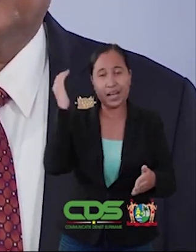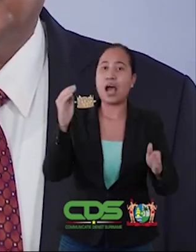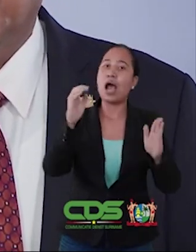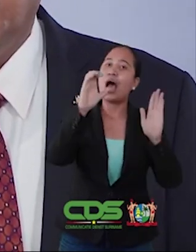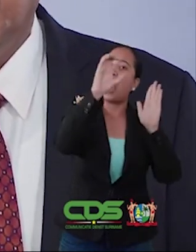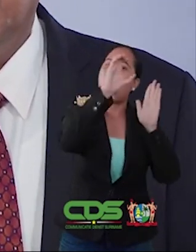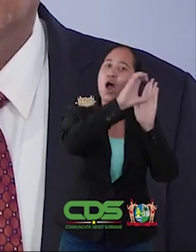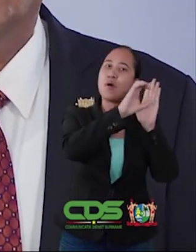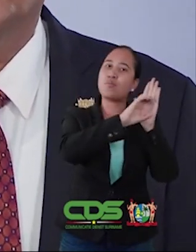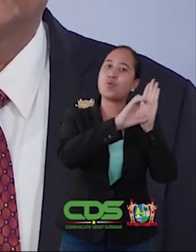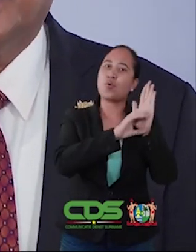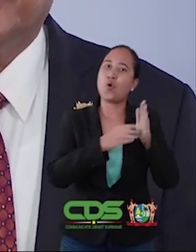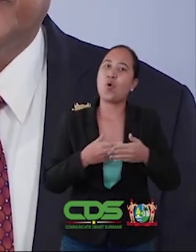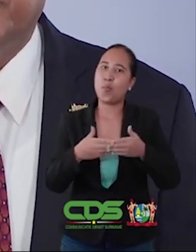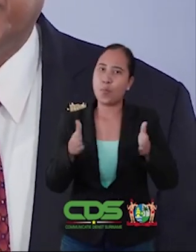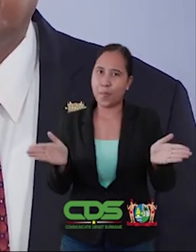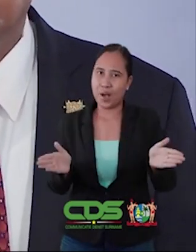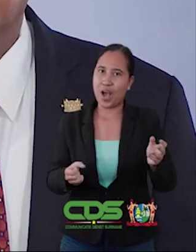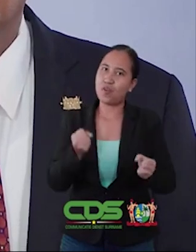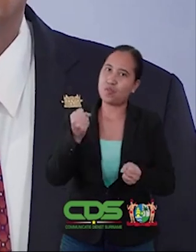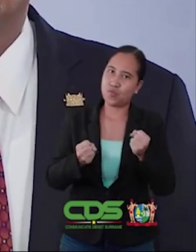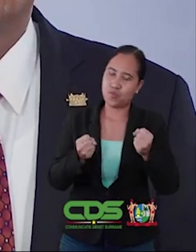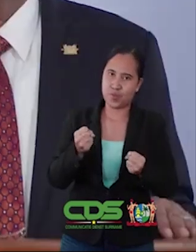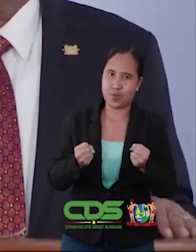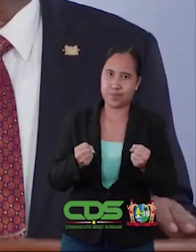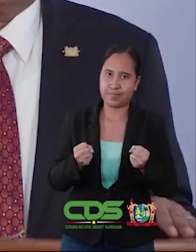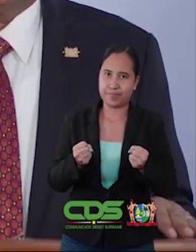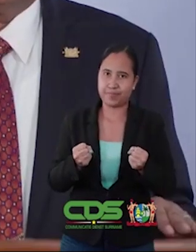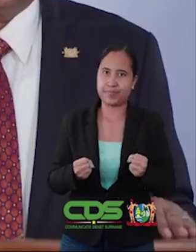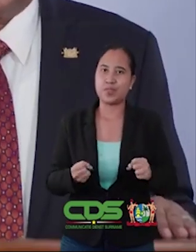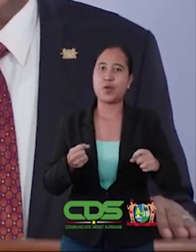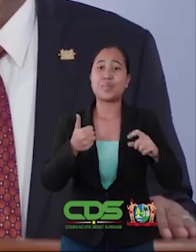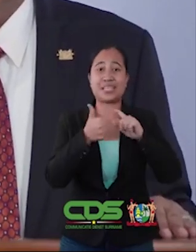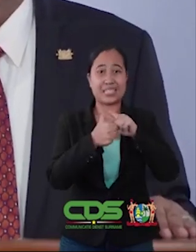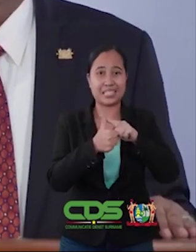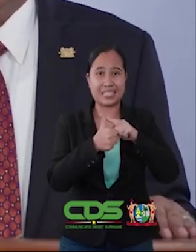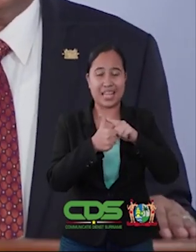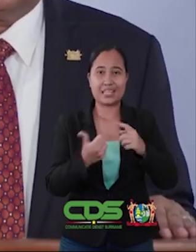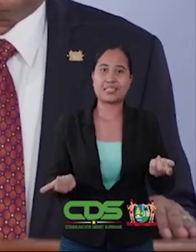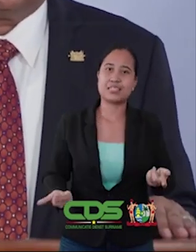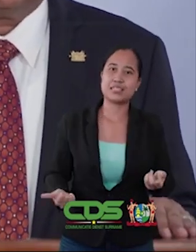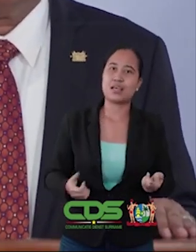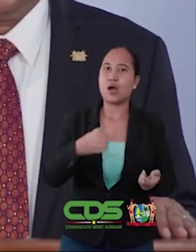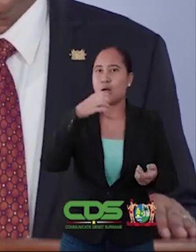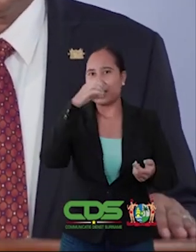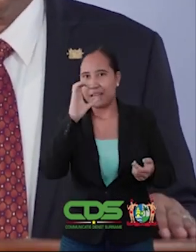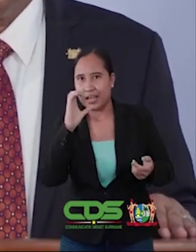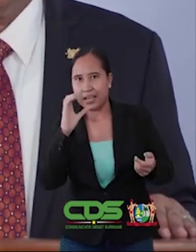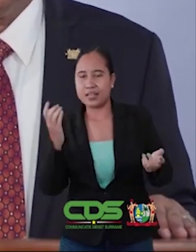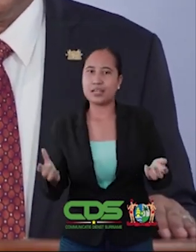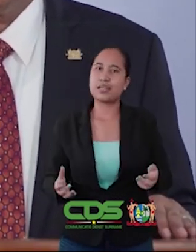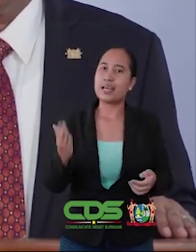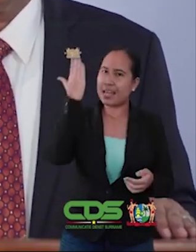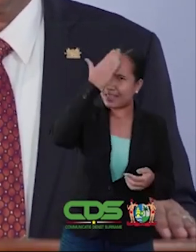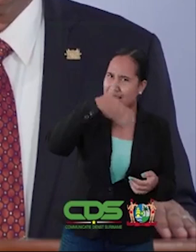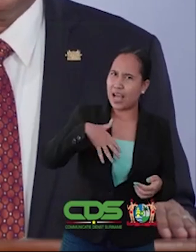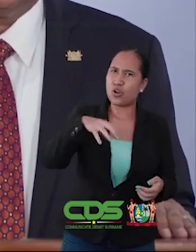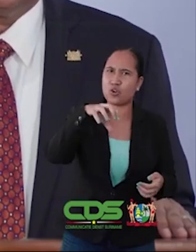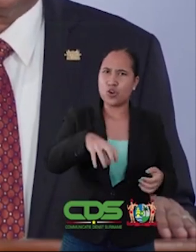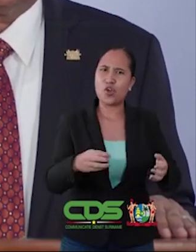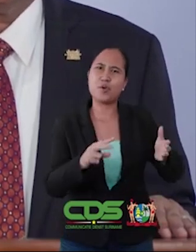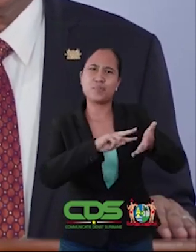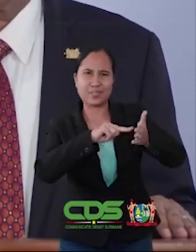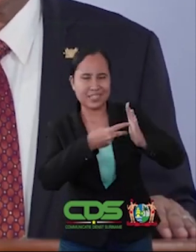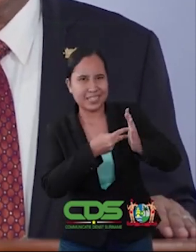van het protocol openbaar vervoer. Maatregel nummer 6. Bordelen, bars, nachtclubs,